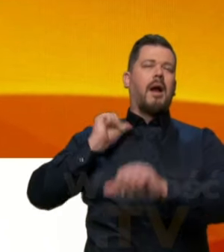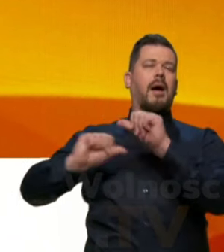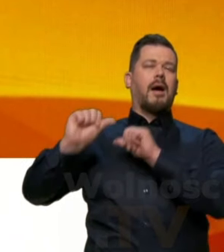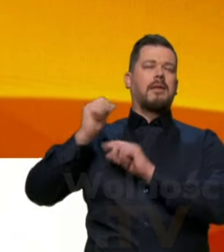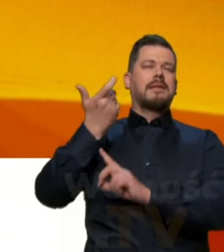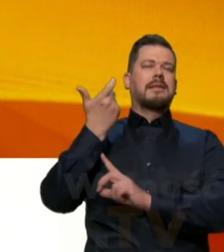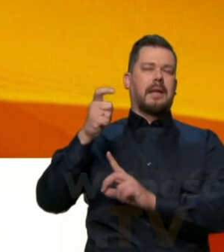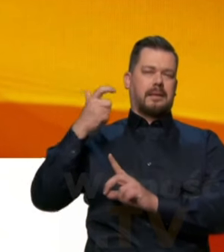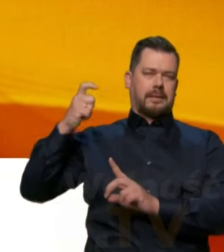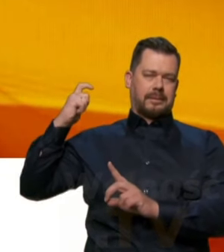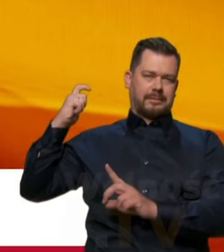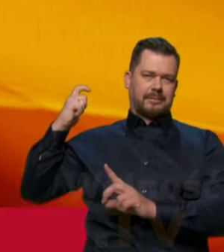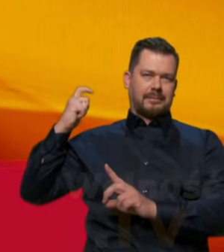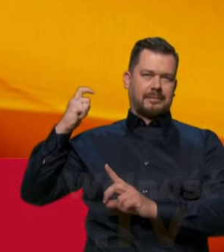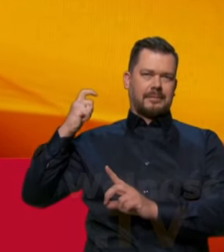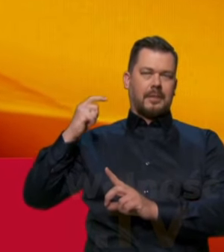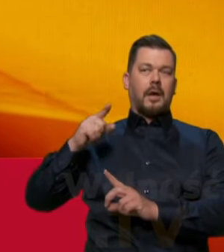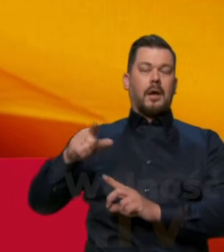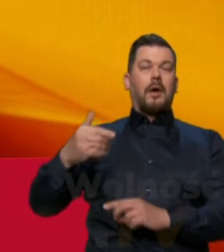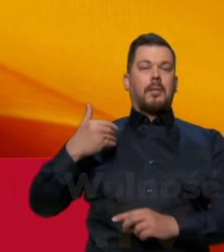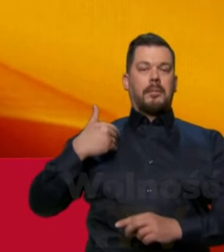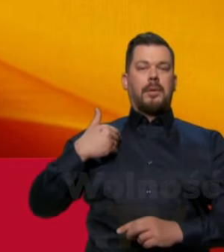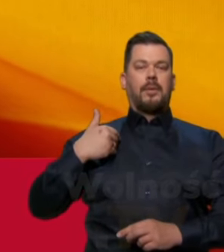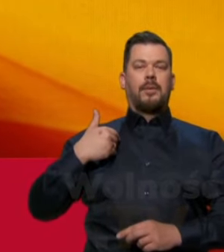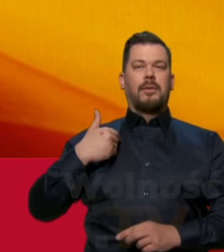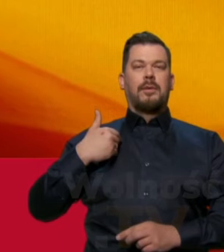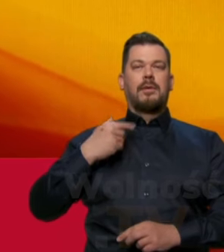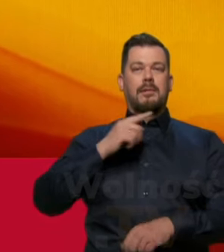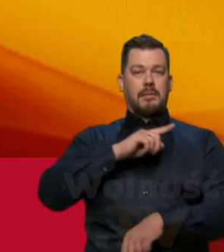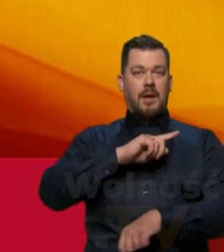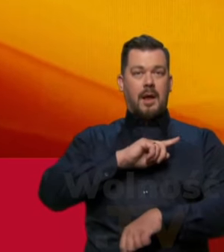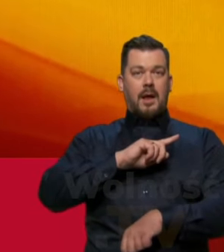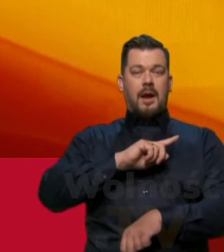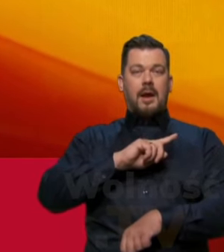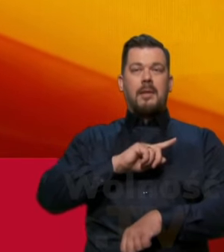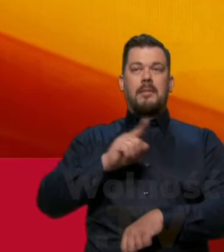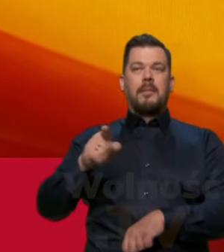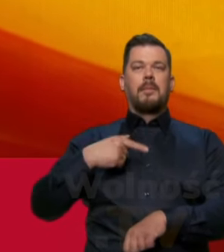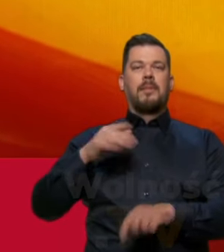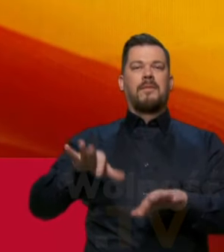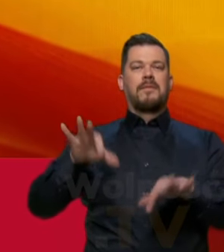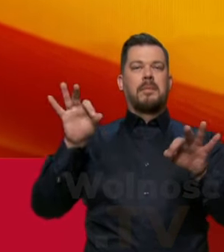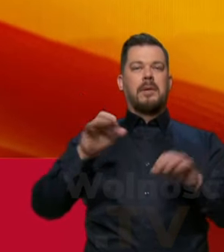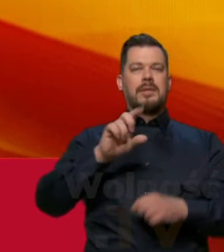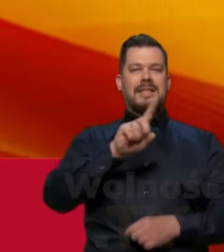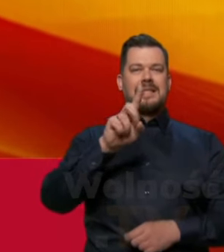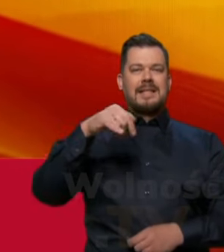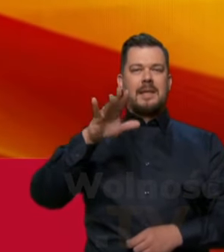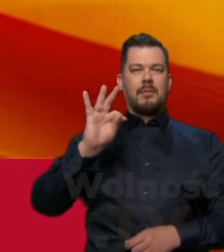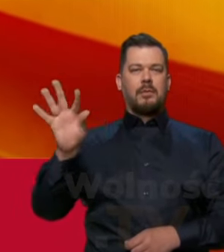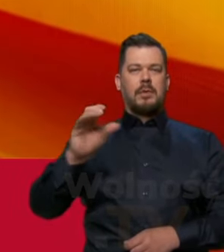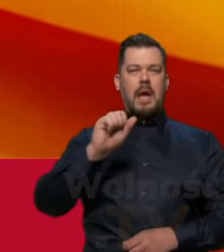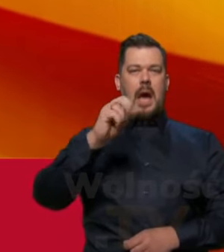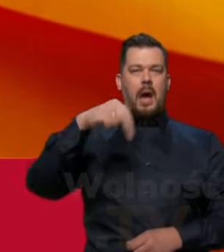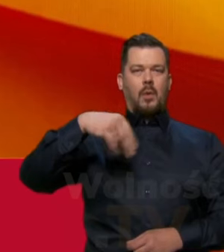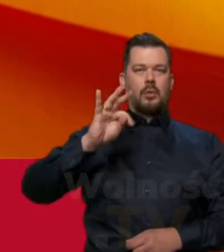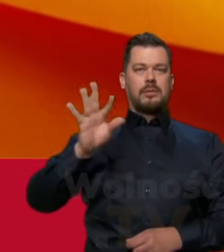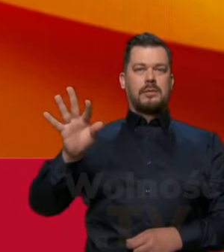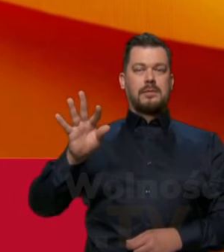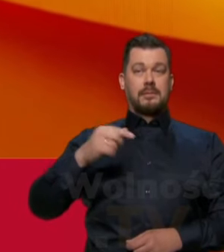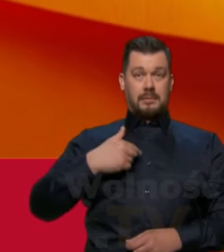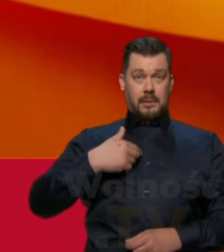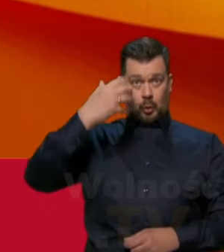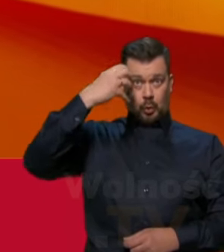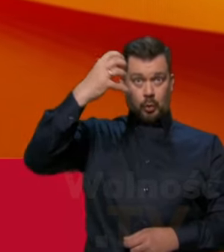temu. Wybrany na lekcji król Zygmunt August powiedział: nie jestem królem waszych